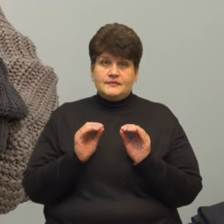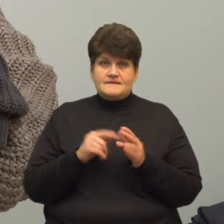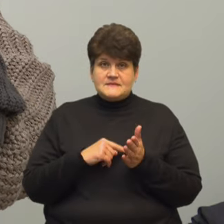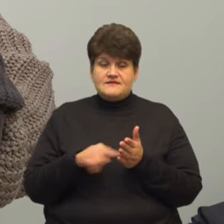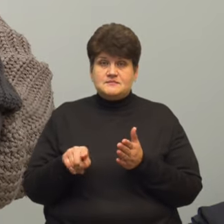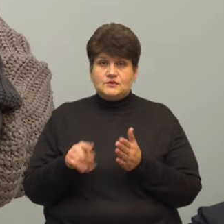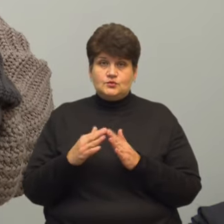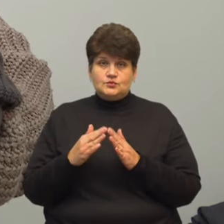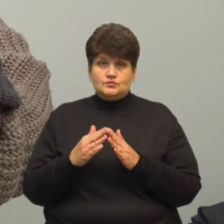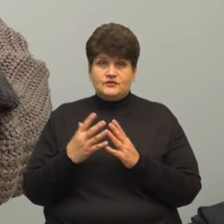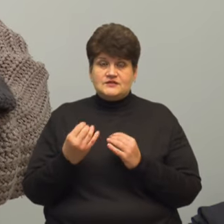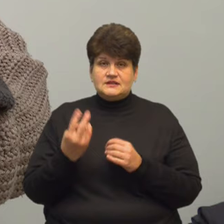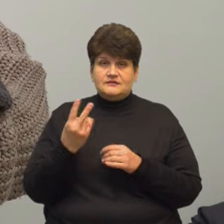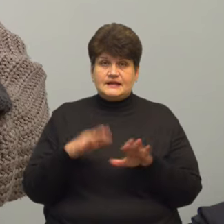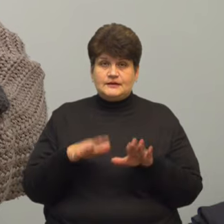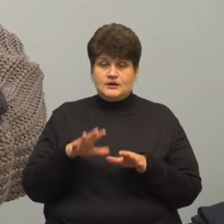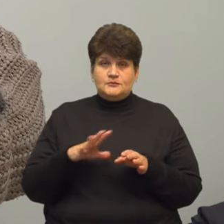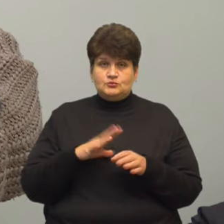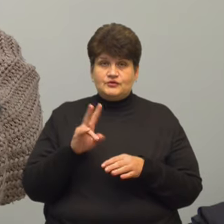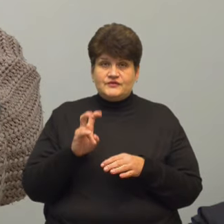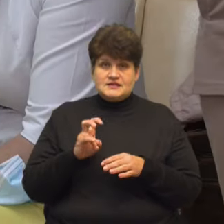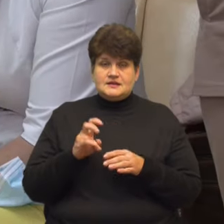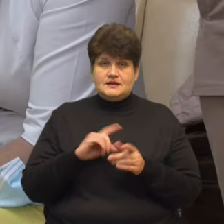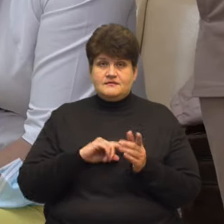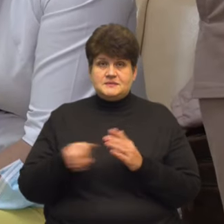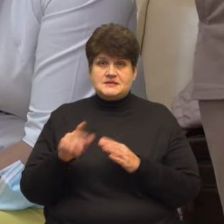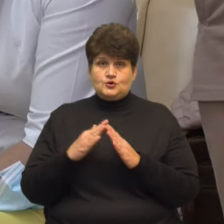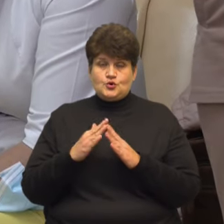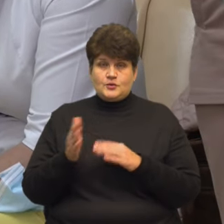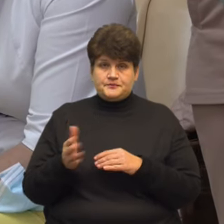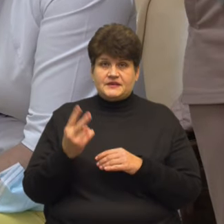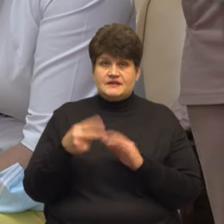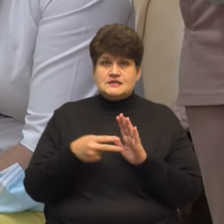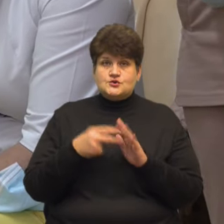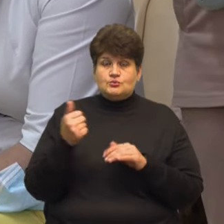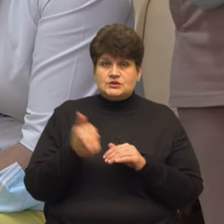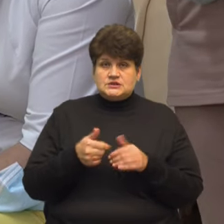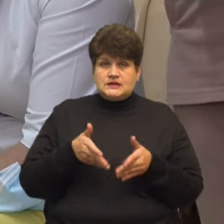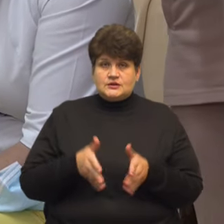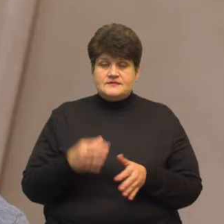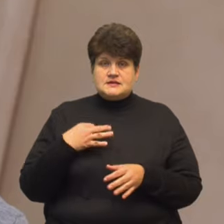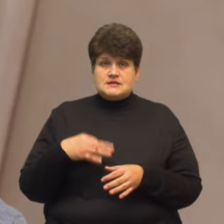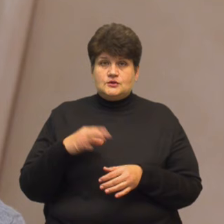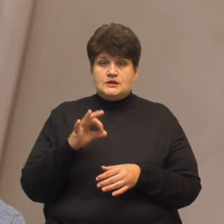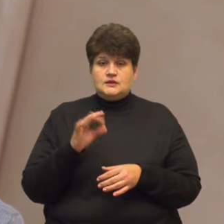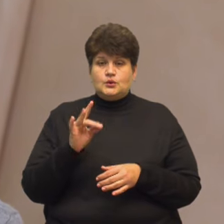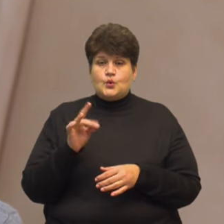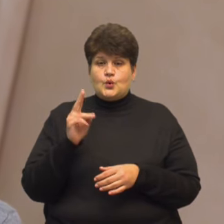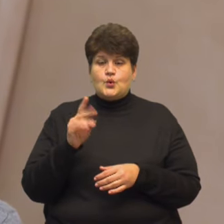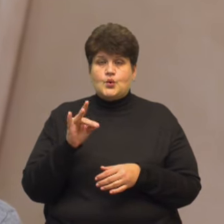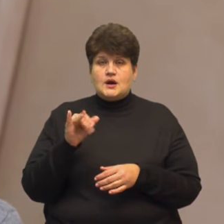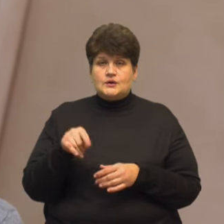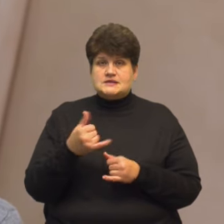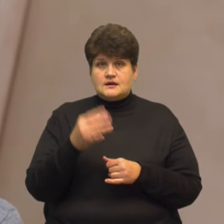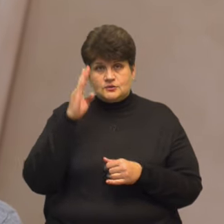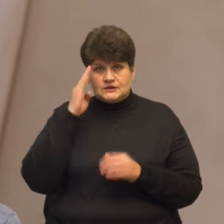каже вже 2 кг мали 22 і виписалися додому на 27му тижні народився син Олени корелюк зараз Артему